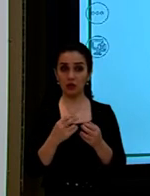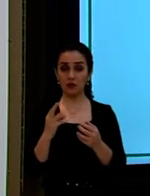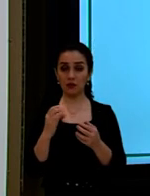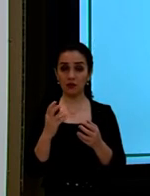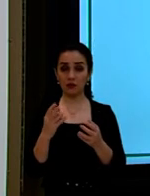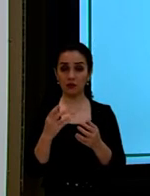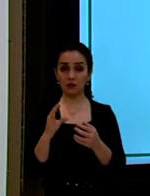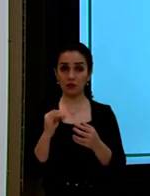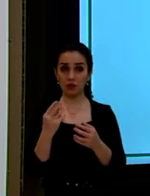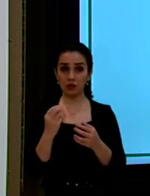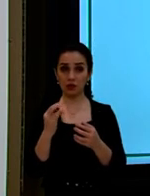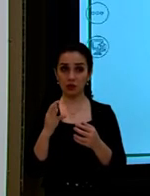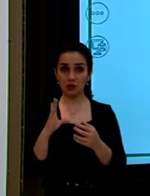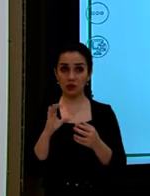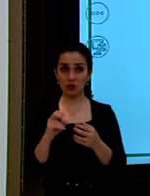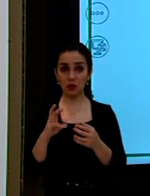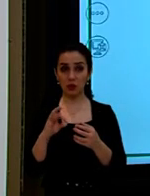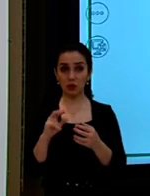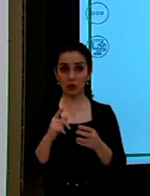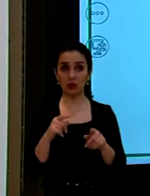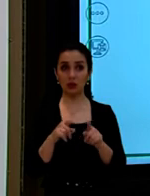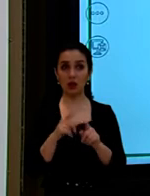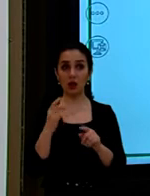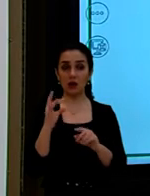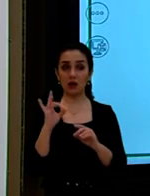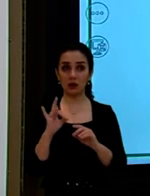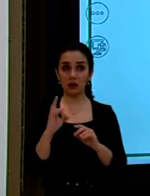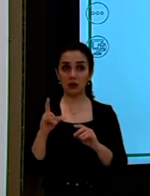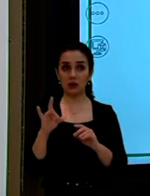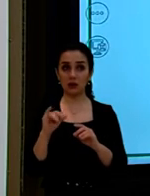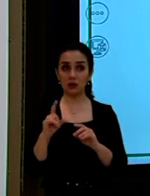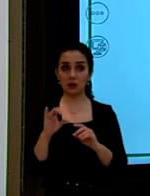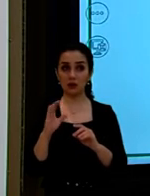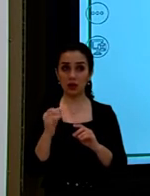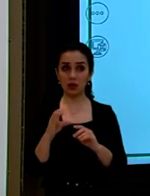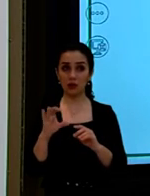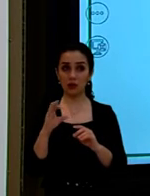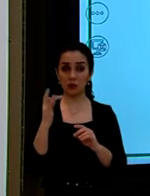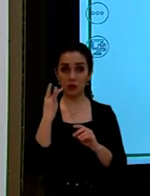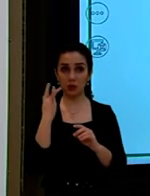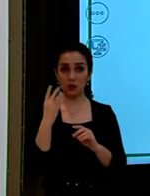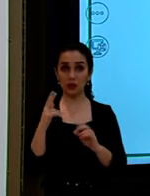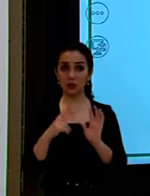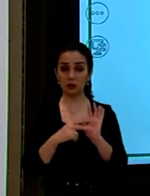r газовая постоянная которая равна 8 целых тридцать один и t температура